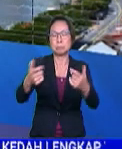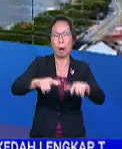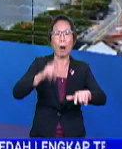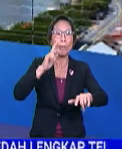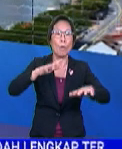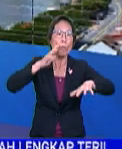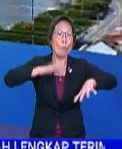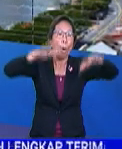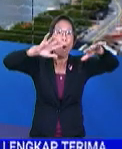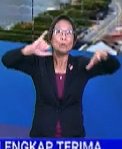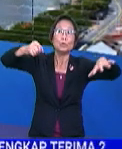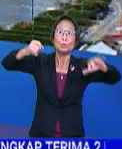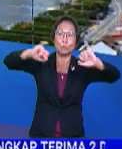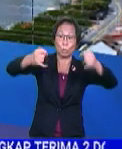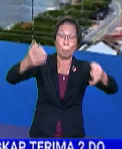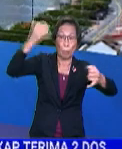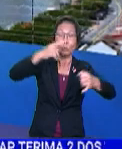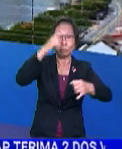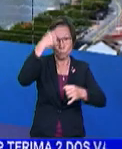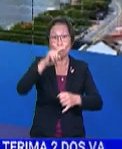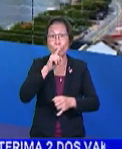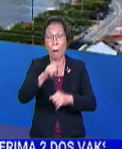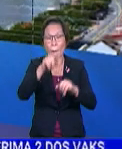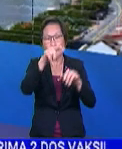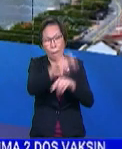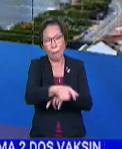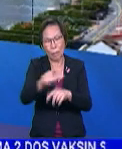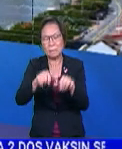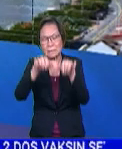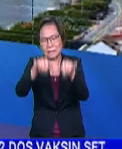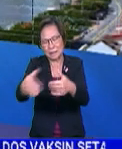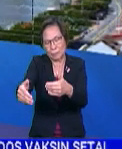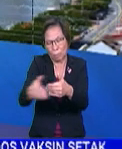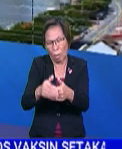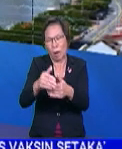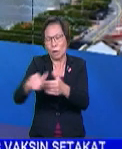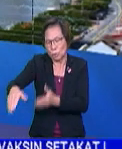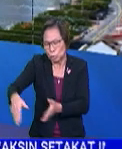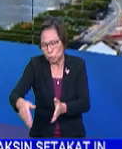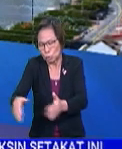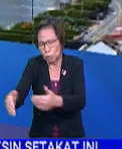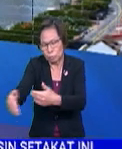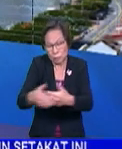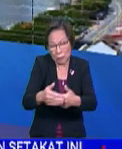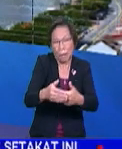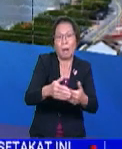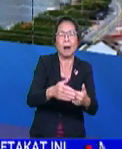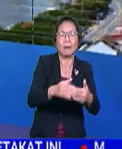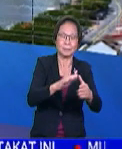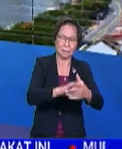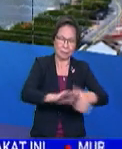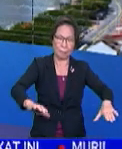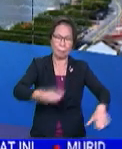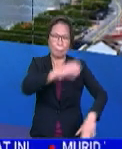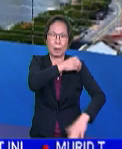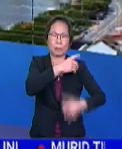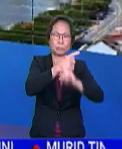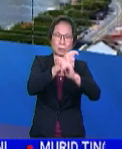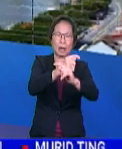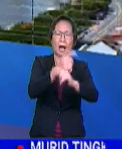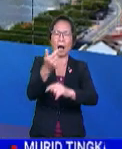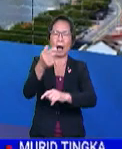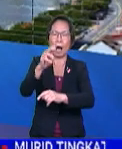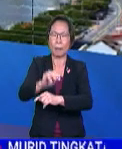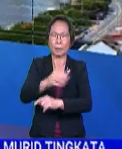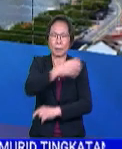Jumaat lepas bagi memastikan penduduk yang tinggal berhampiran Sungai Baram dalam keadaan selamat. Menurut Pegawai Pertahanan Awam Daerah